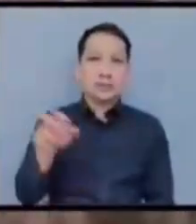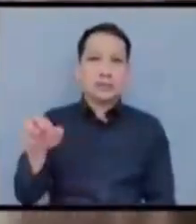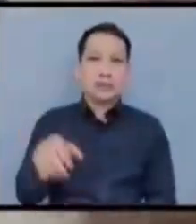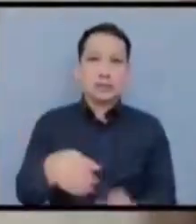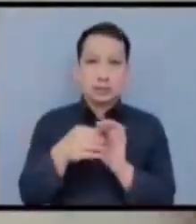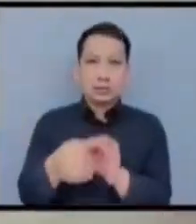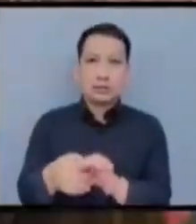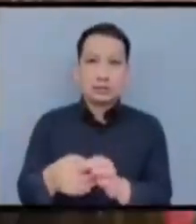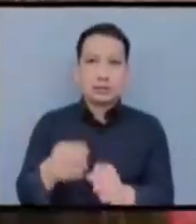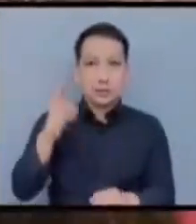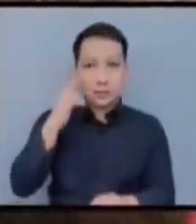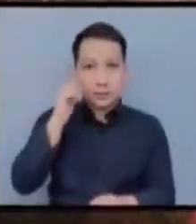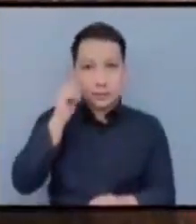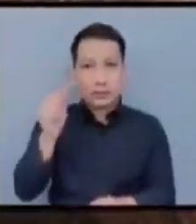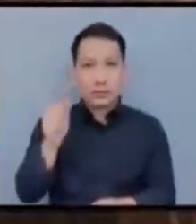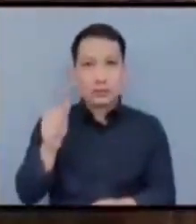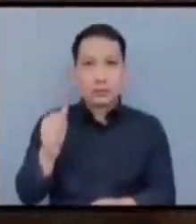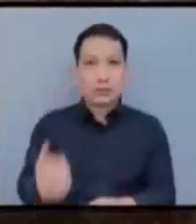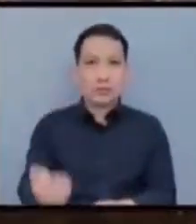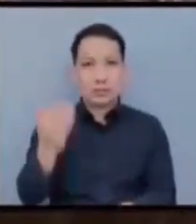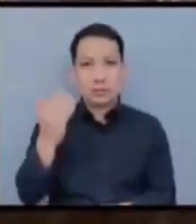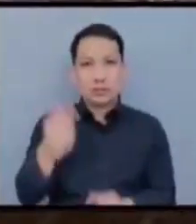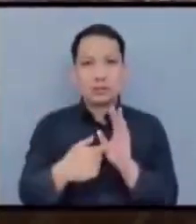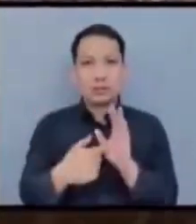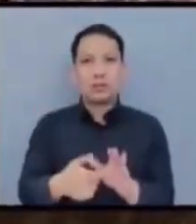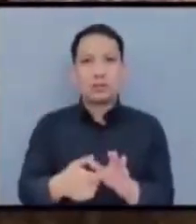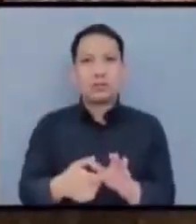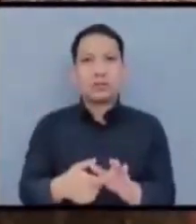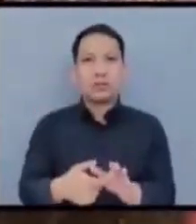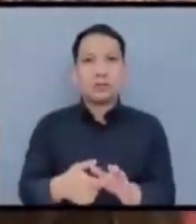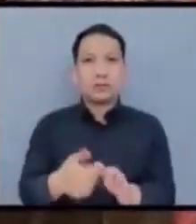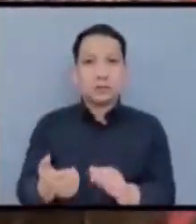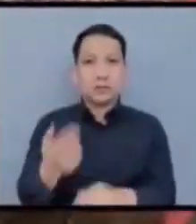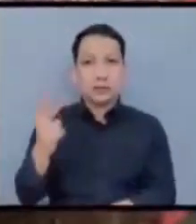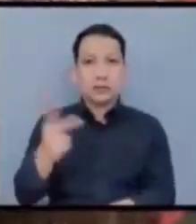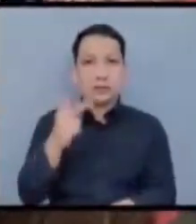Ryan Lesigues para sa Morning Show ng Bayan, Rise and Shine, Pilipinas.